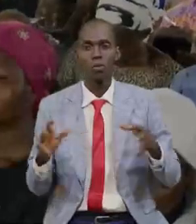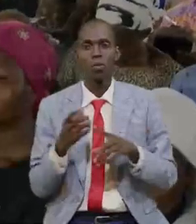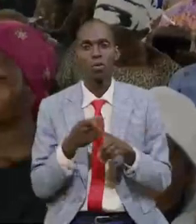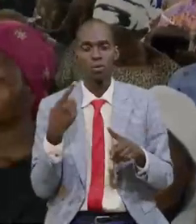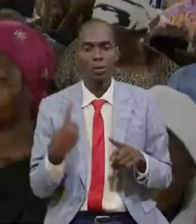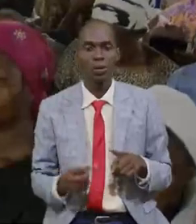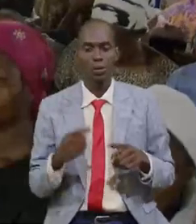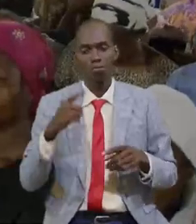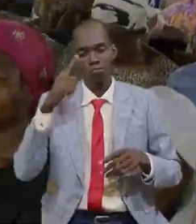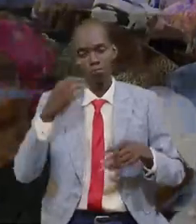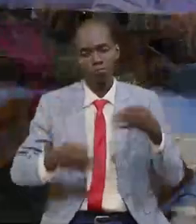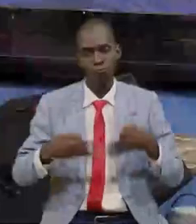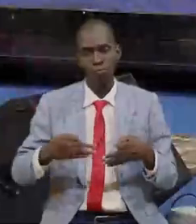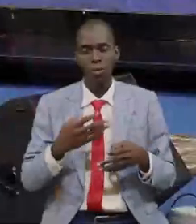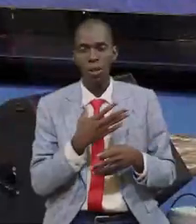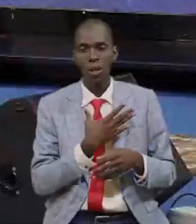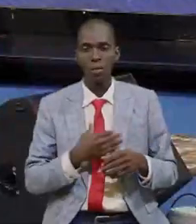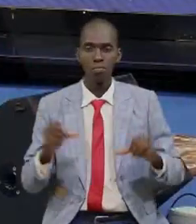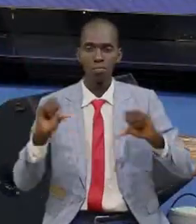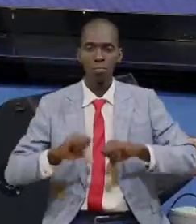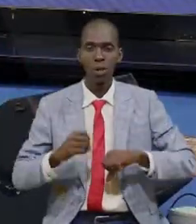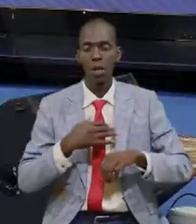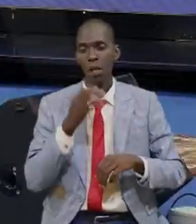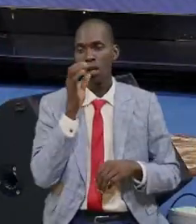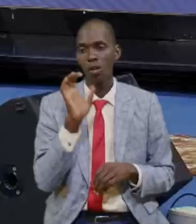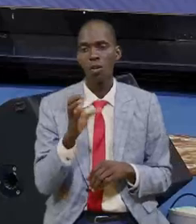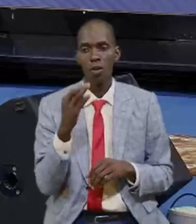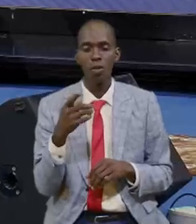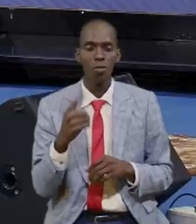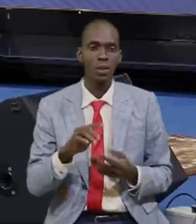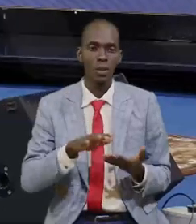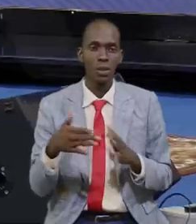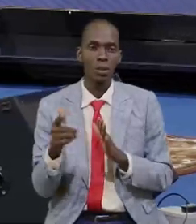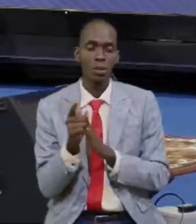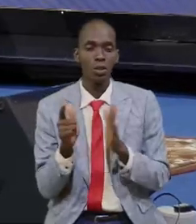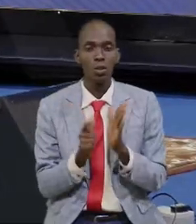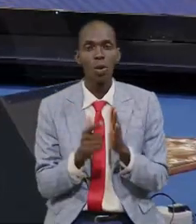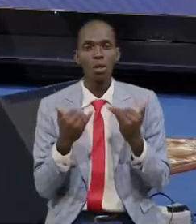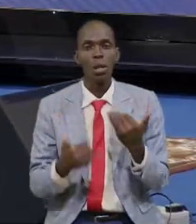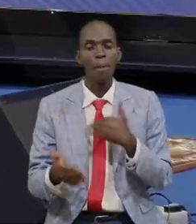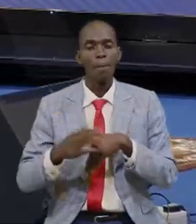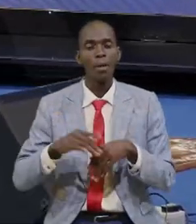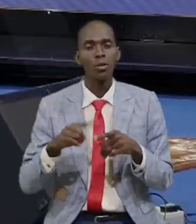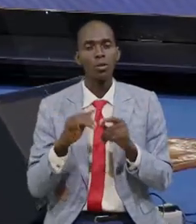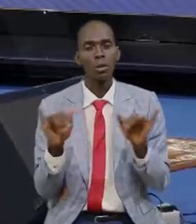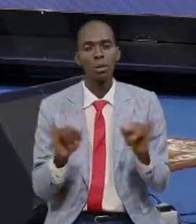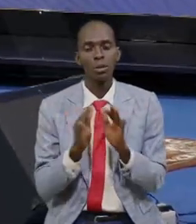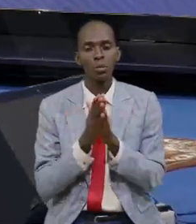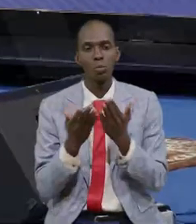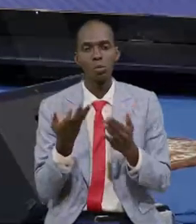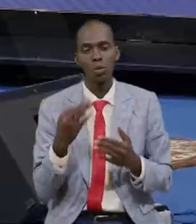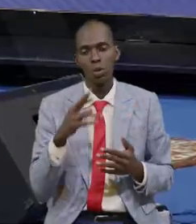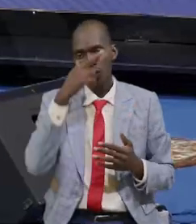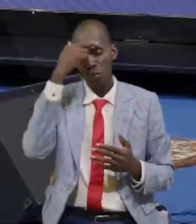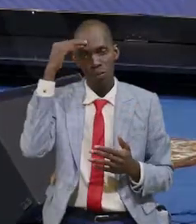définitivement de la condamnation et de la malédiction de la loi morte. Revenons à ce Romains